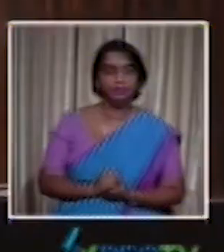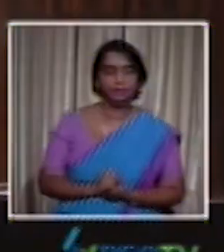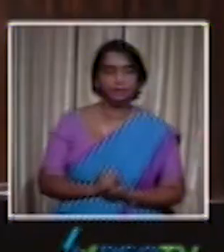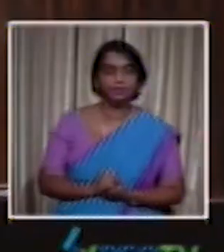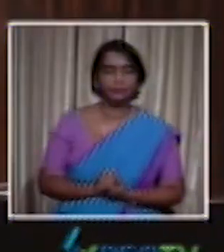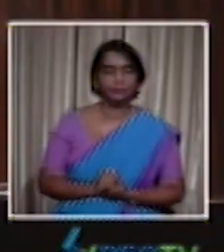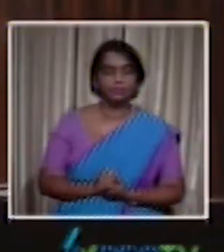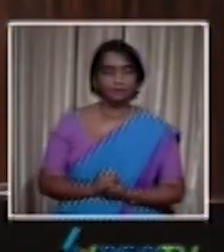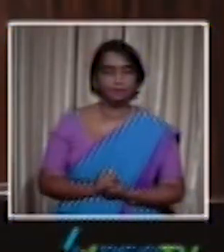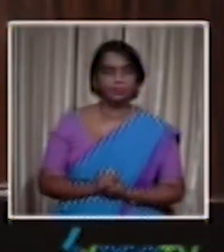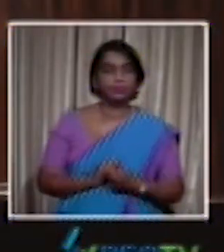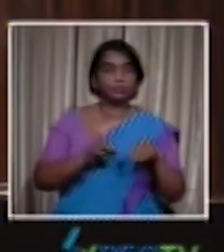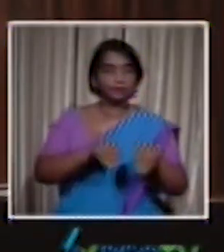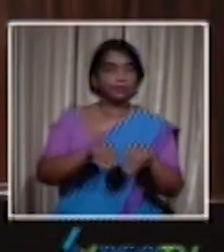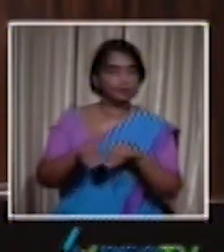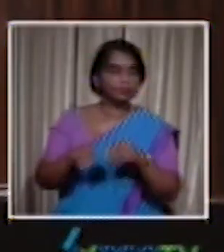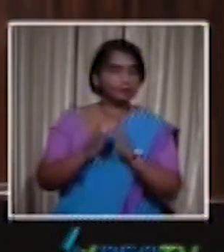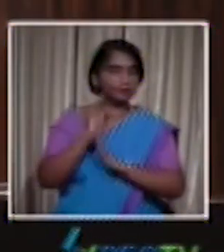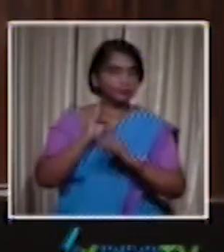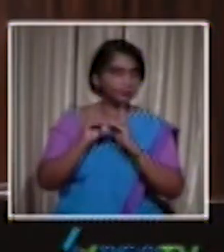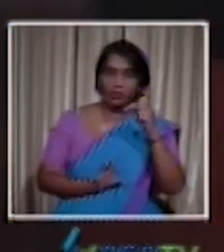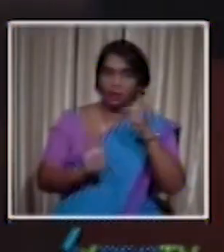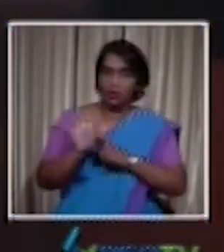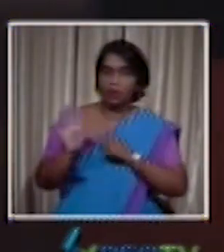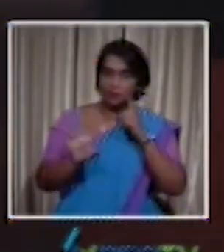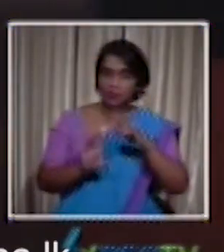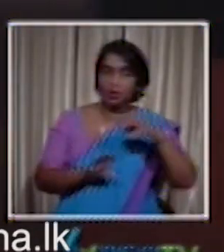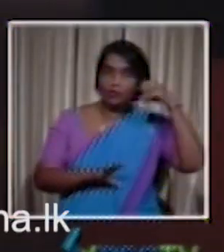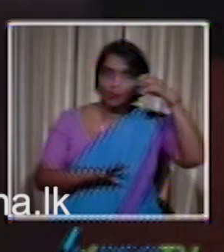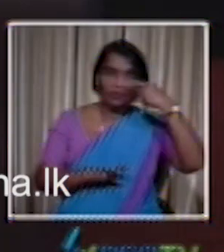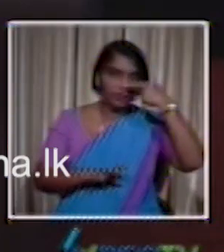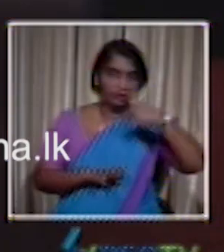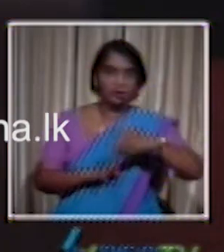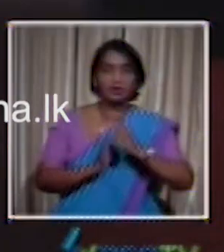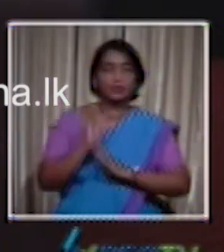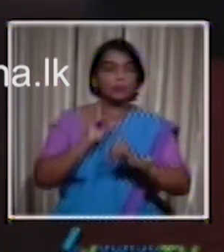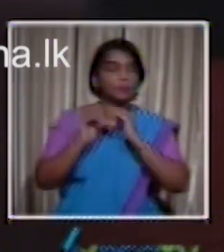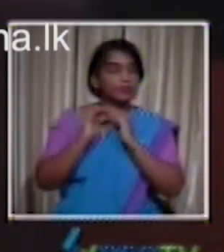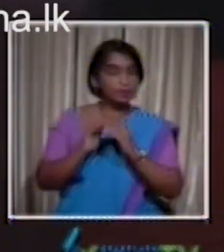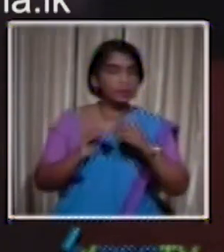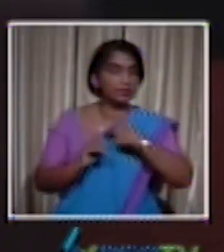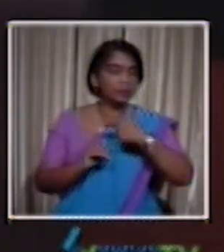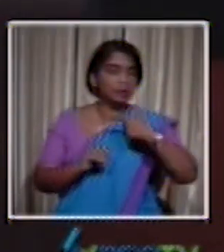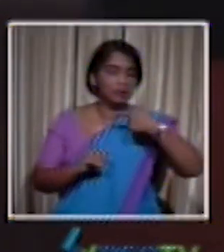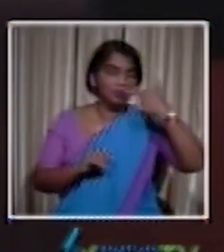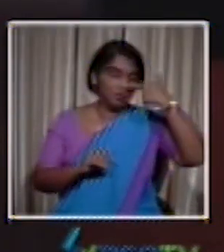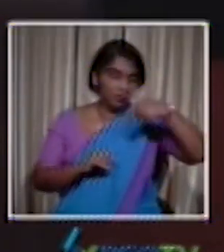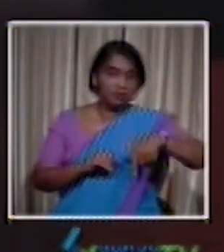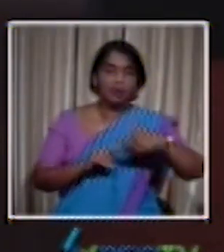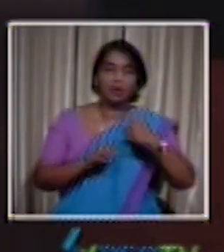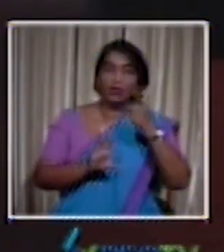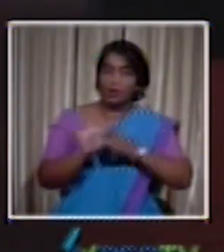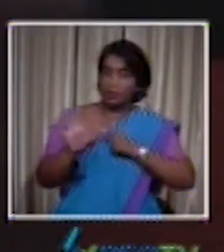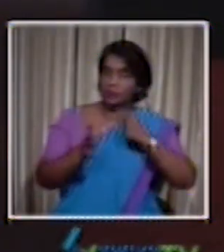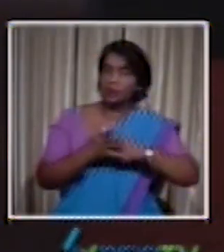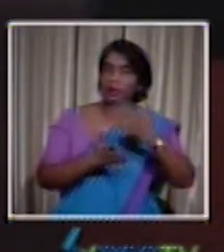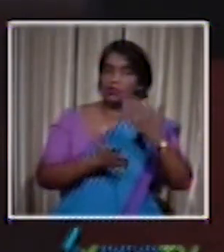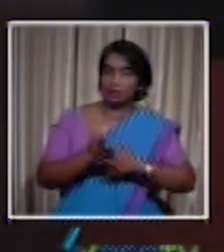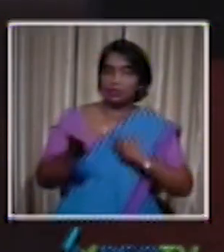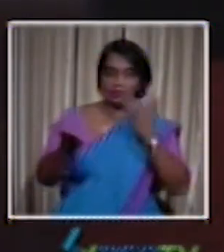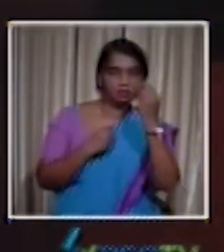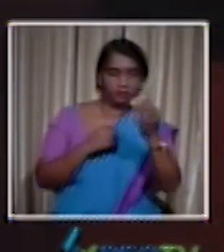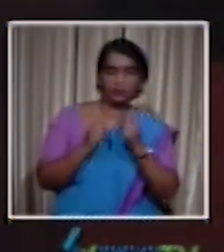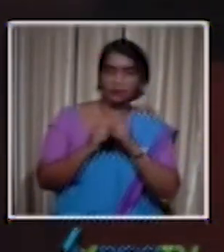කළා. ඊට ප්‍රතිචාර දක්වමින් විෂභාර අමාත්‍ය කංචන විජේසේකර මහතා සඳහන් කළේ ලබන 19 වනදා සිට අඛණ්ඩව භූමිතල් බෙදා හැරීමට කටයුතු